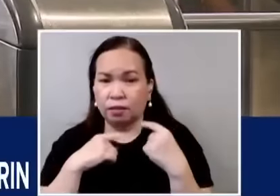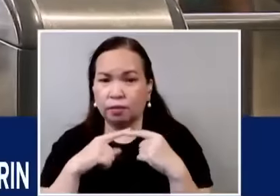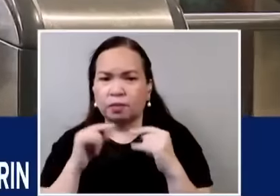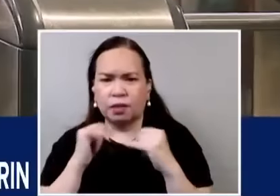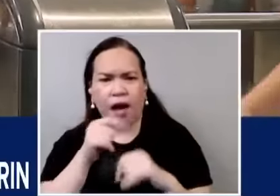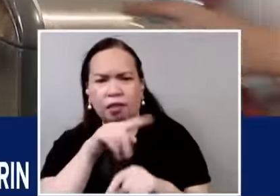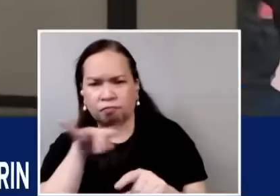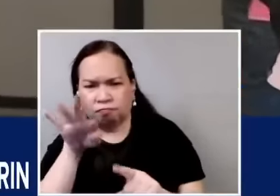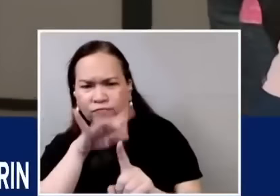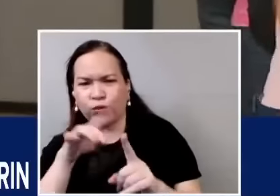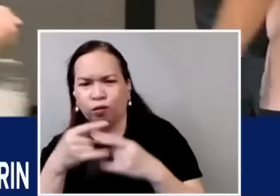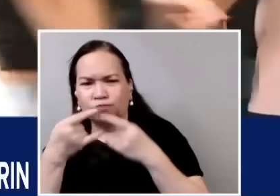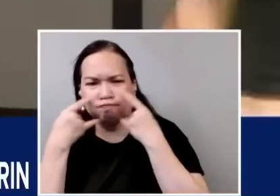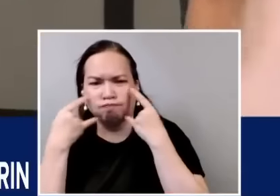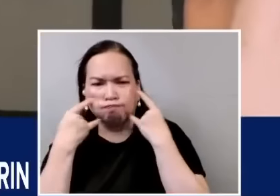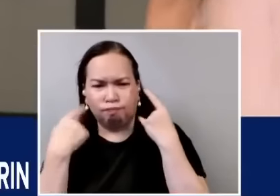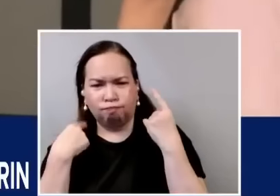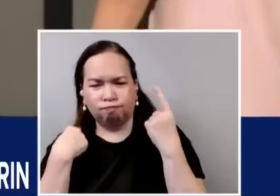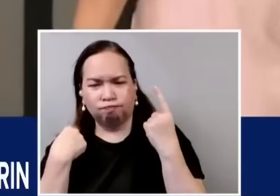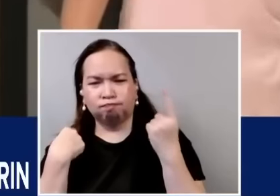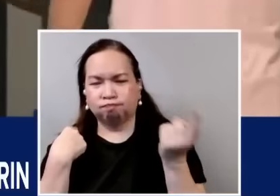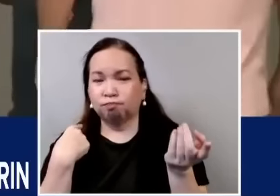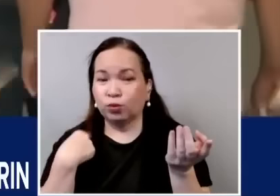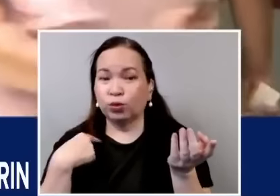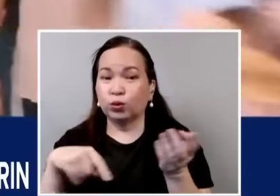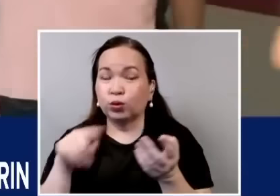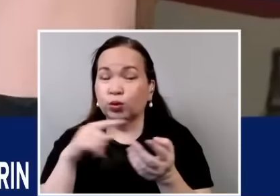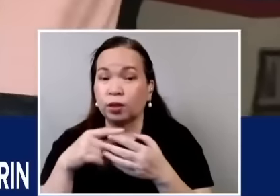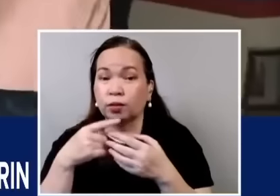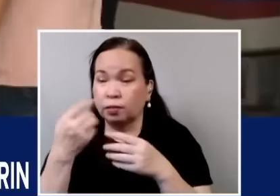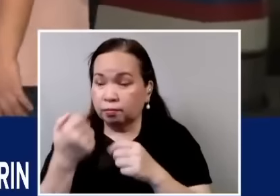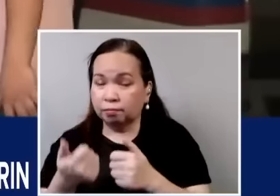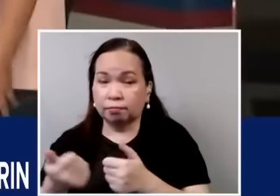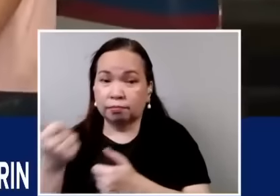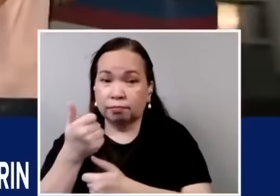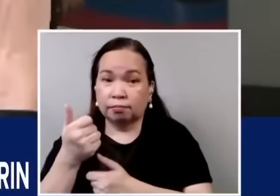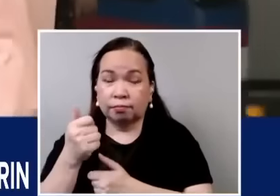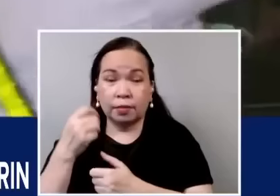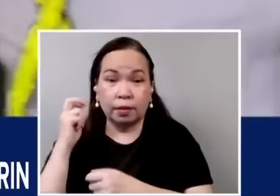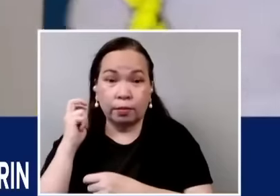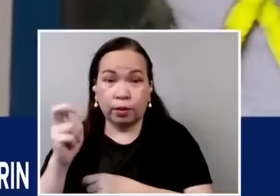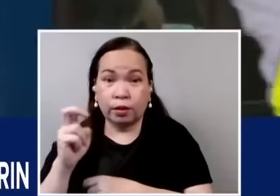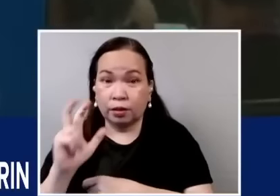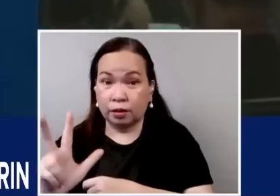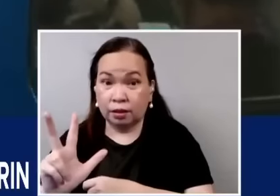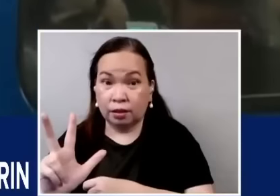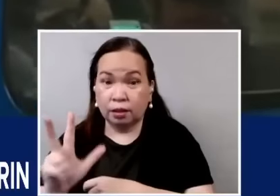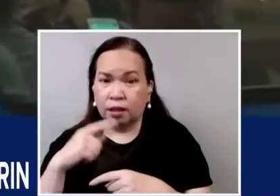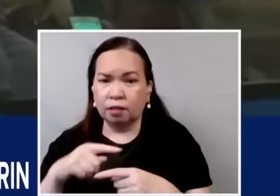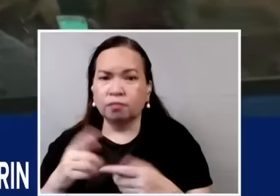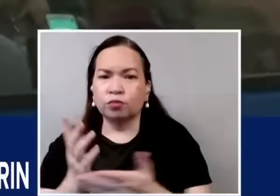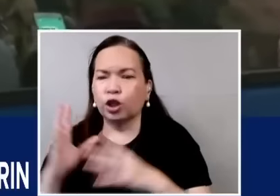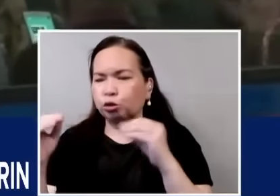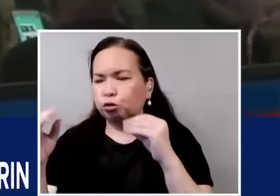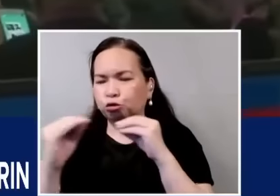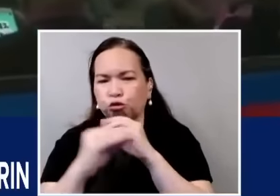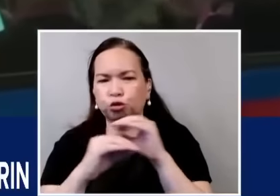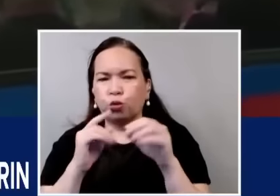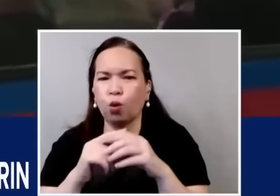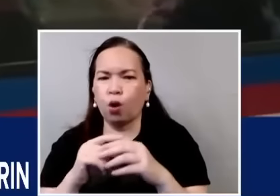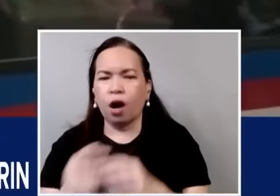rin nakatakip ang muka. Ayon sa pamunuan ng MRT3, papayagan na rin nila ang pag-uusap ng mga commuter maging ang pagsasagot